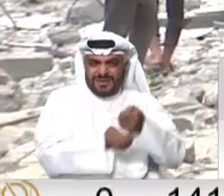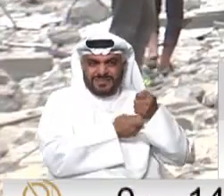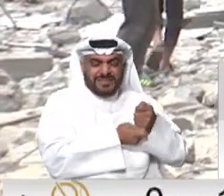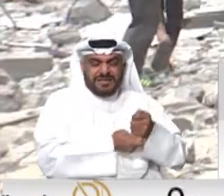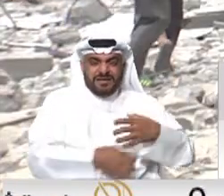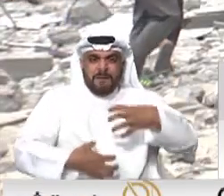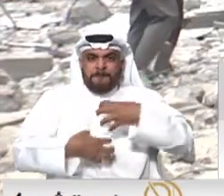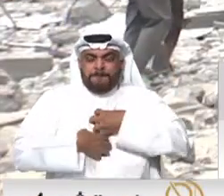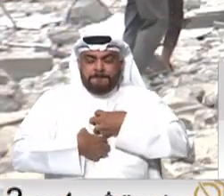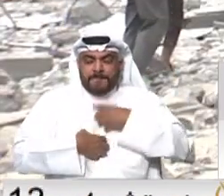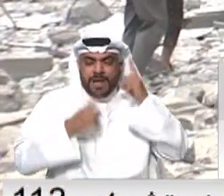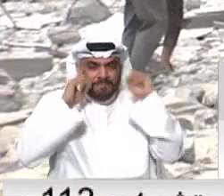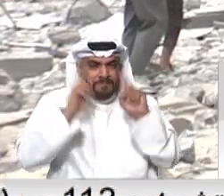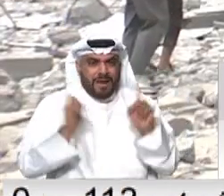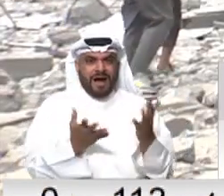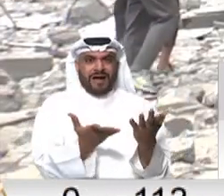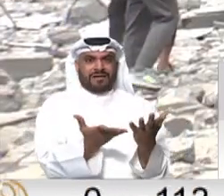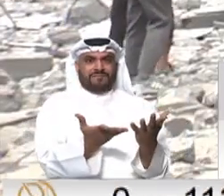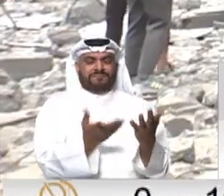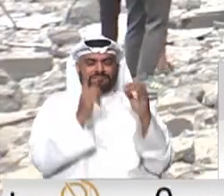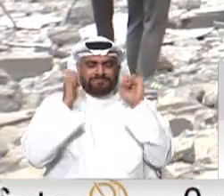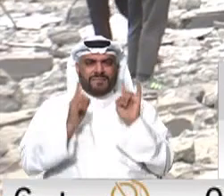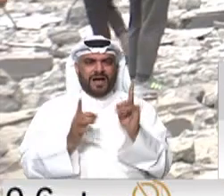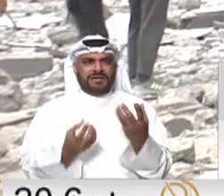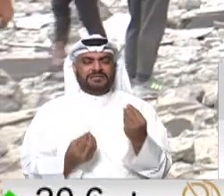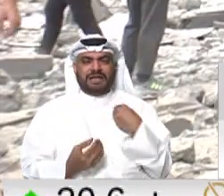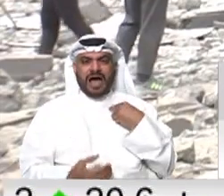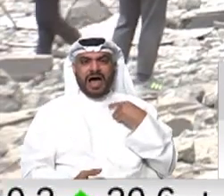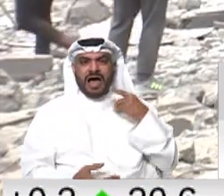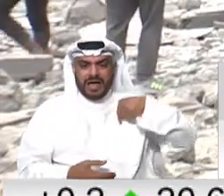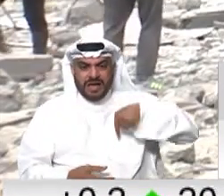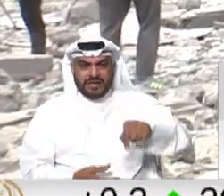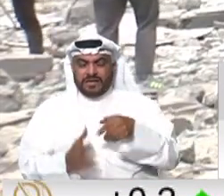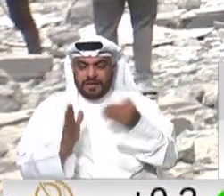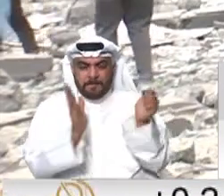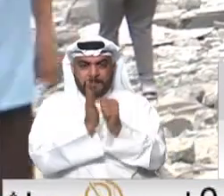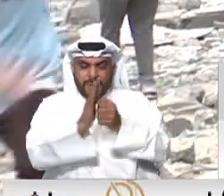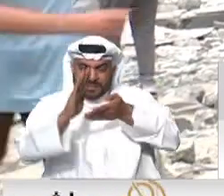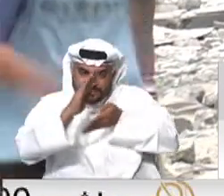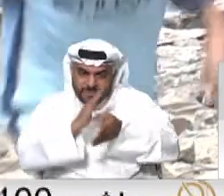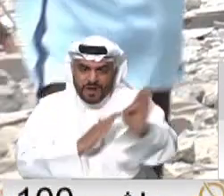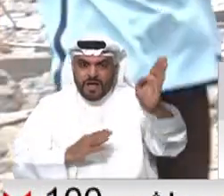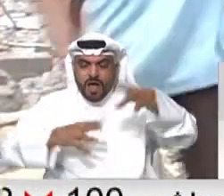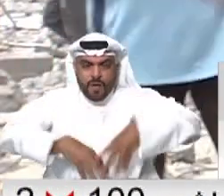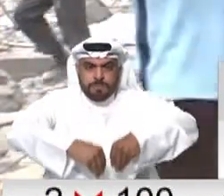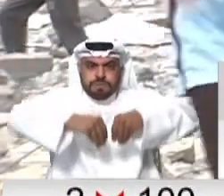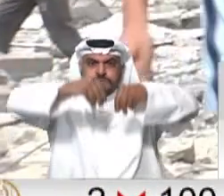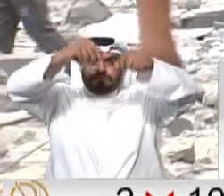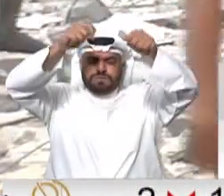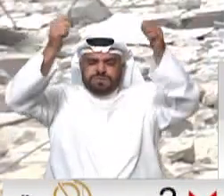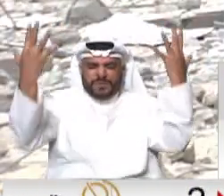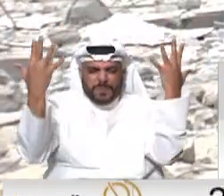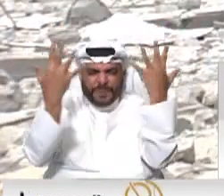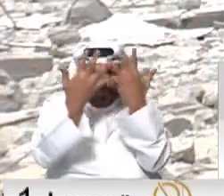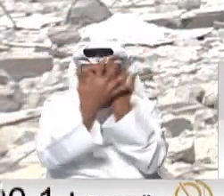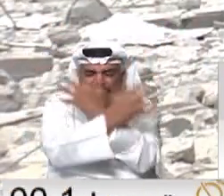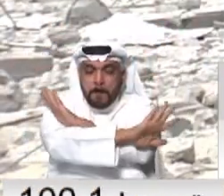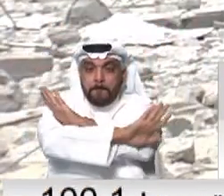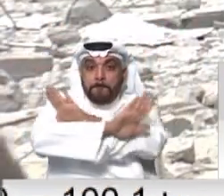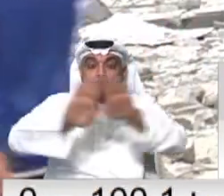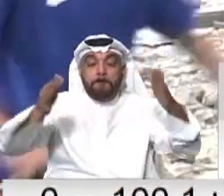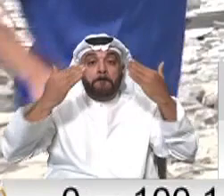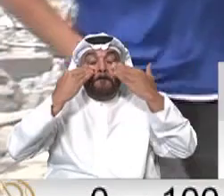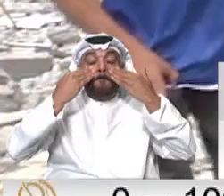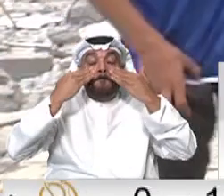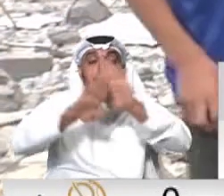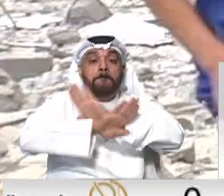مرعب، يعني أنا مش عارف وين أنا نازل من البيت. الغبرة، الضباب، الدنيا، مع أنه الدنيا